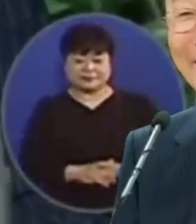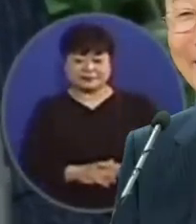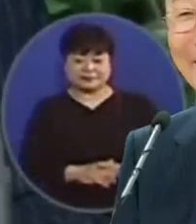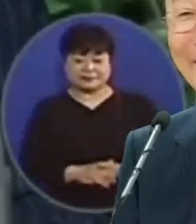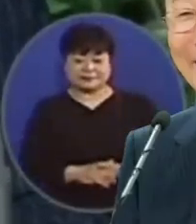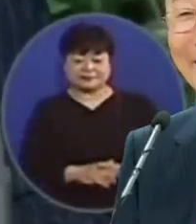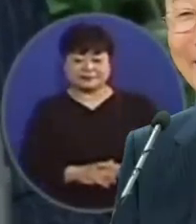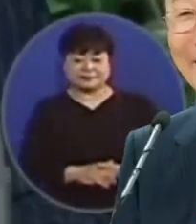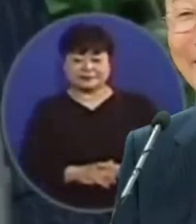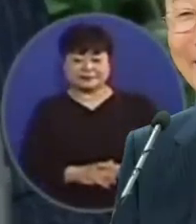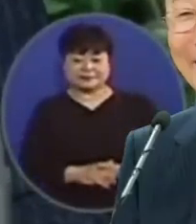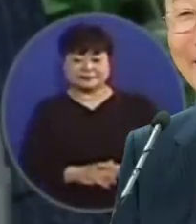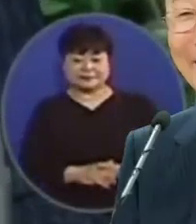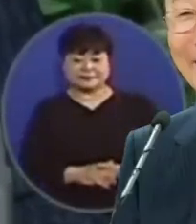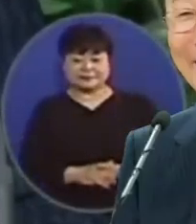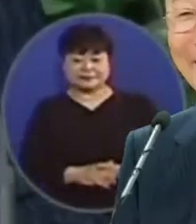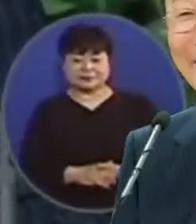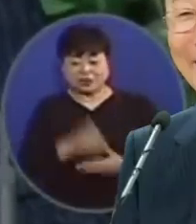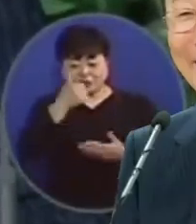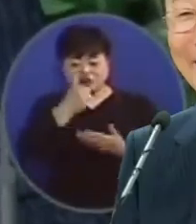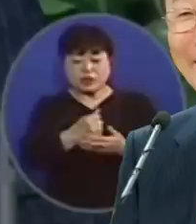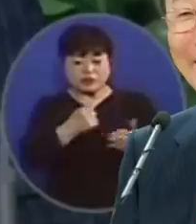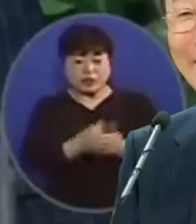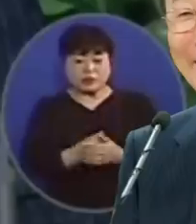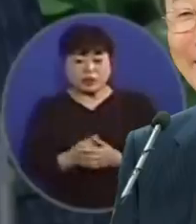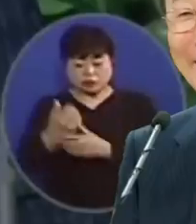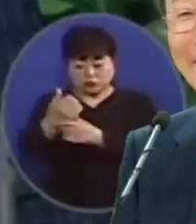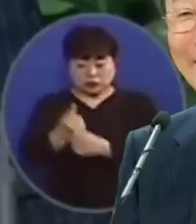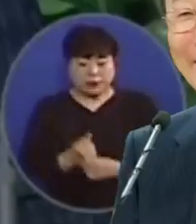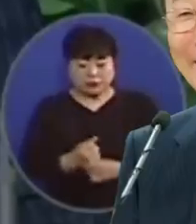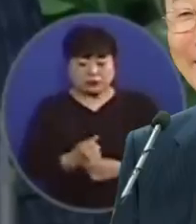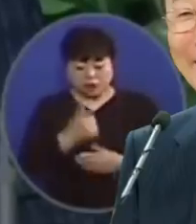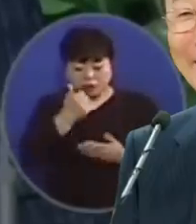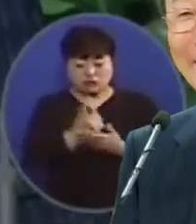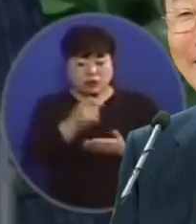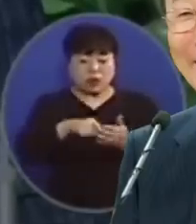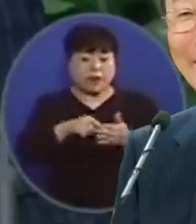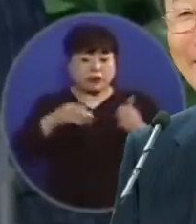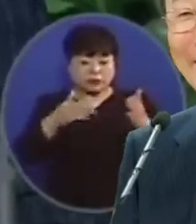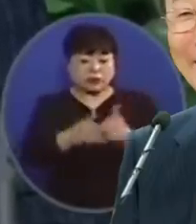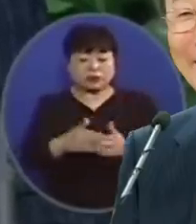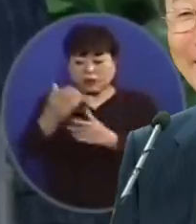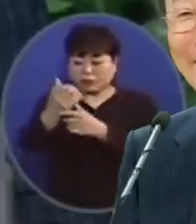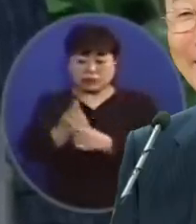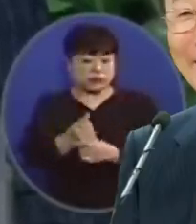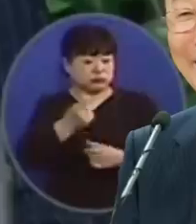빙자를 대고 여러분을 포로로 잡았는데 죄가 청산되어 버렸으니 이제 더 이상 잡을 수 없지요.